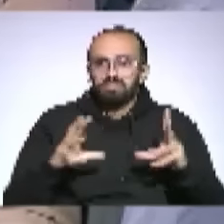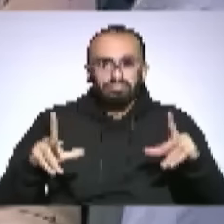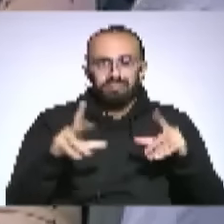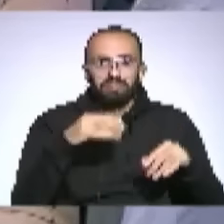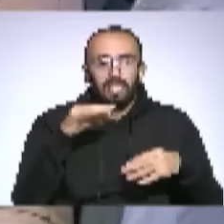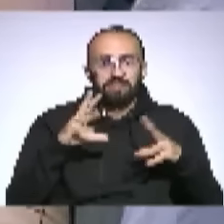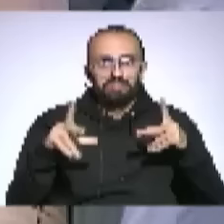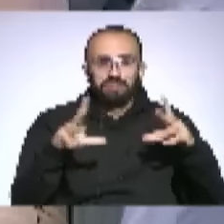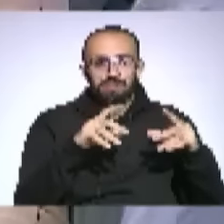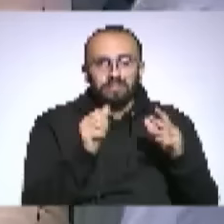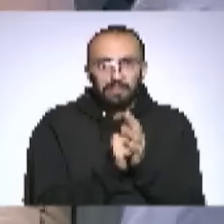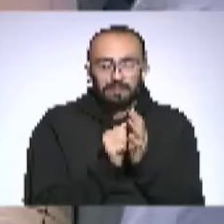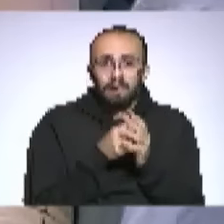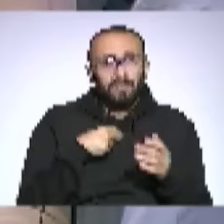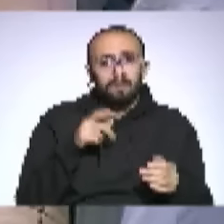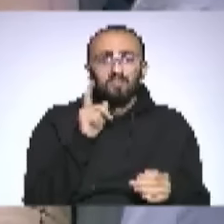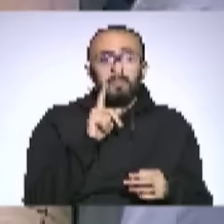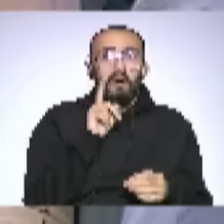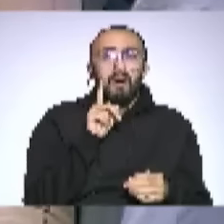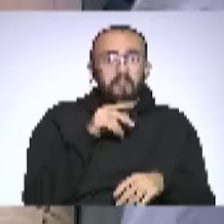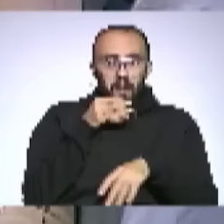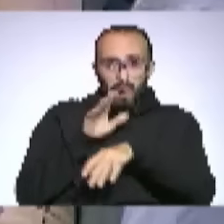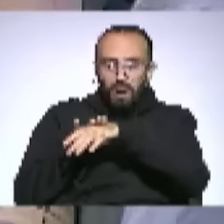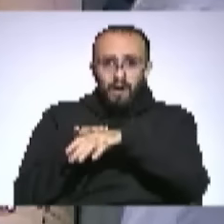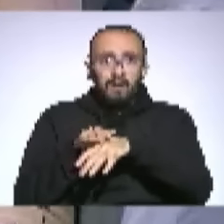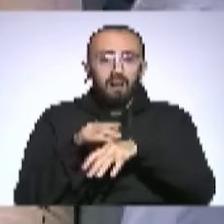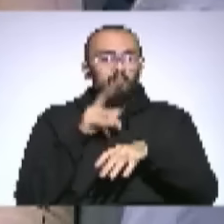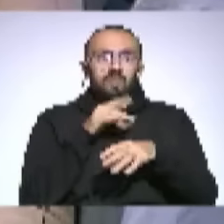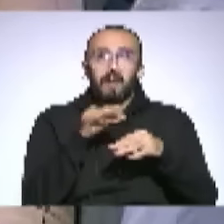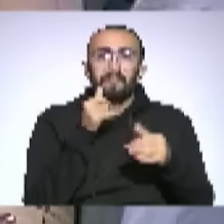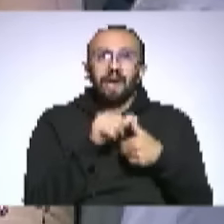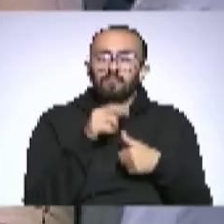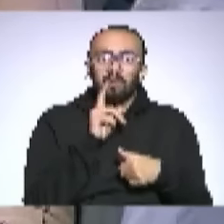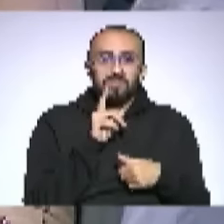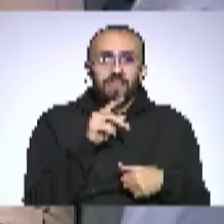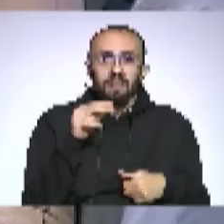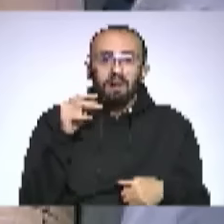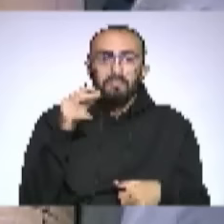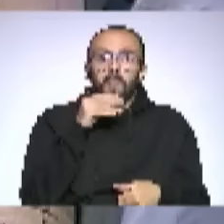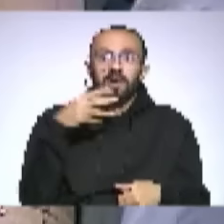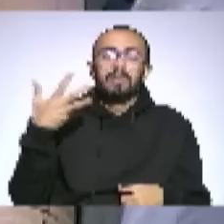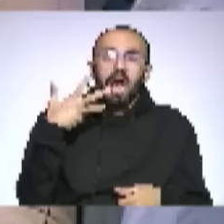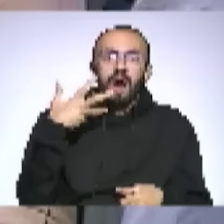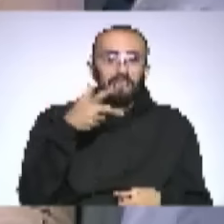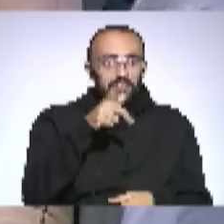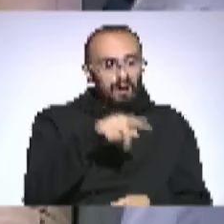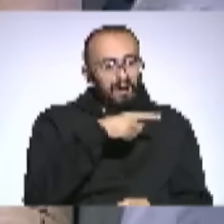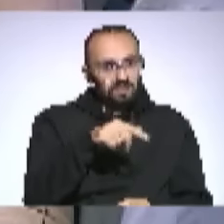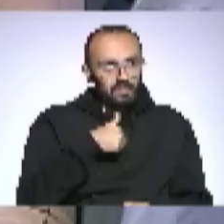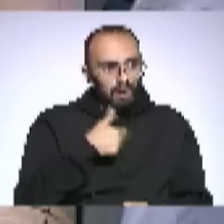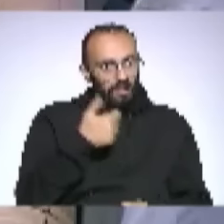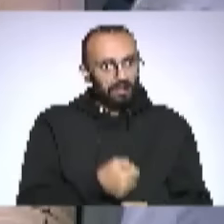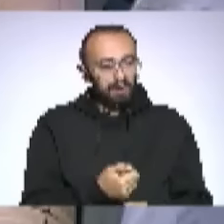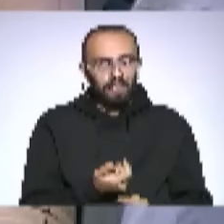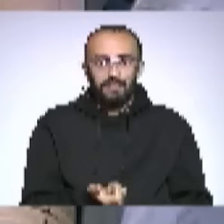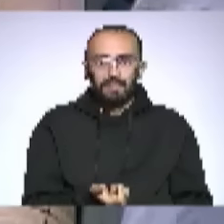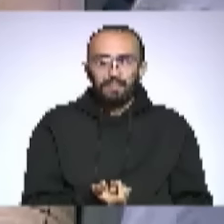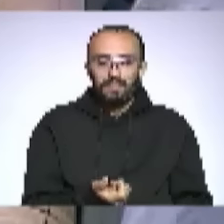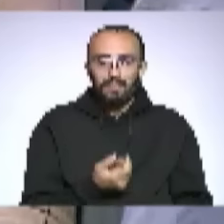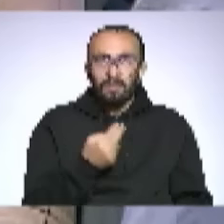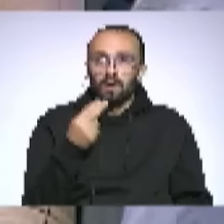جدا وانا بقول لبابا ان مش عايزه باقي الدهب بيزعق معايا ويقول لي ده حق وانت بتقللي من نفسك كده وعمال